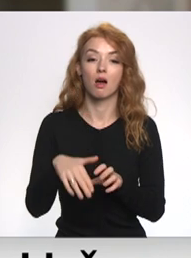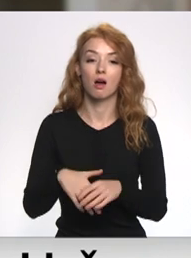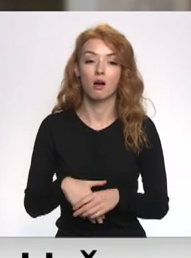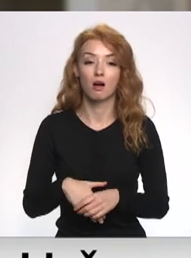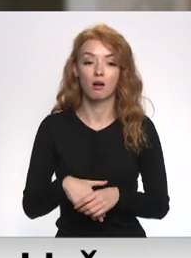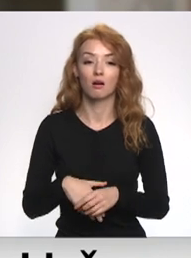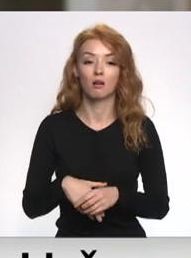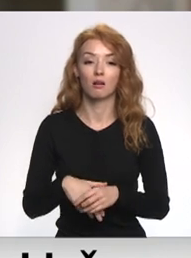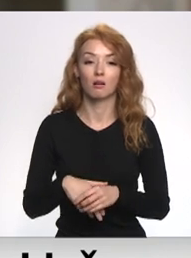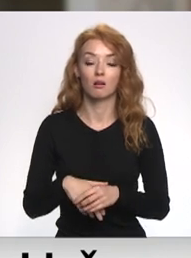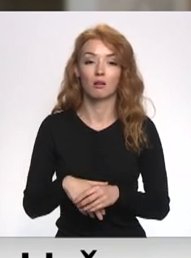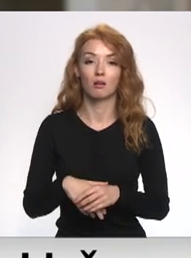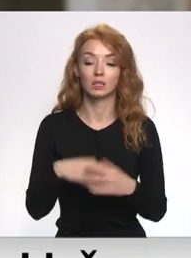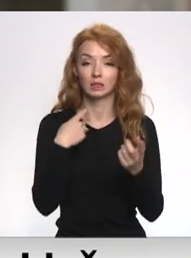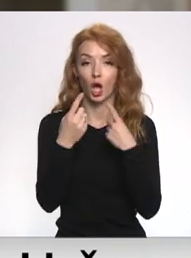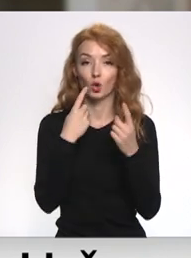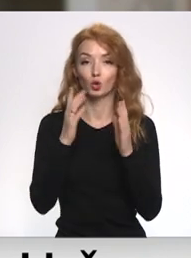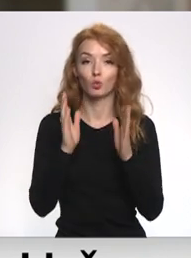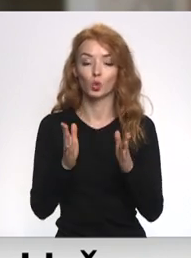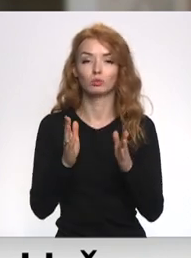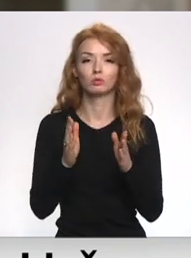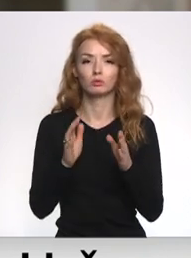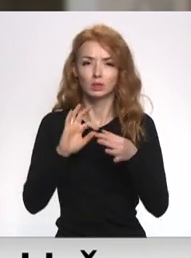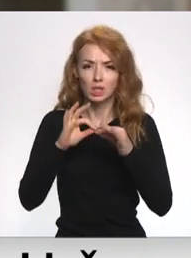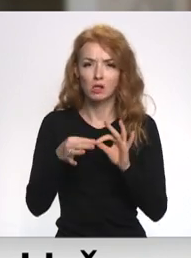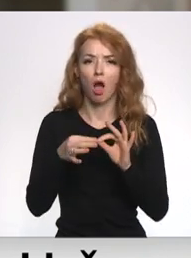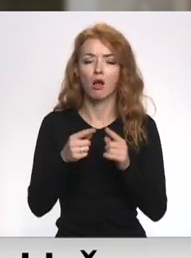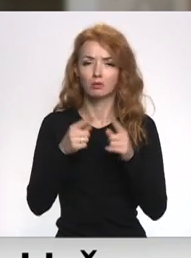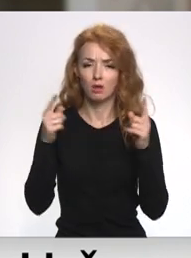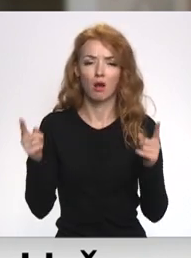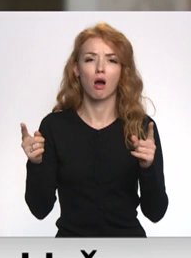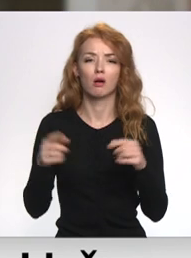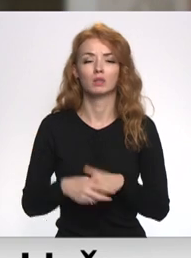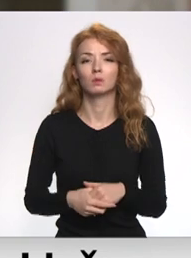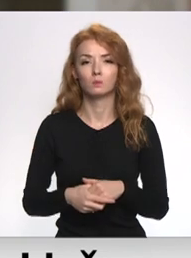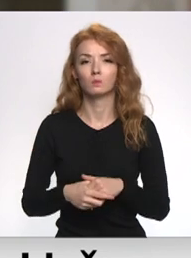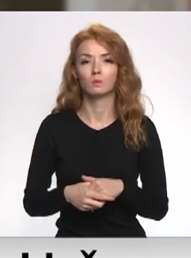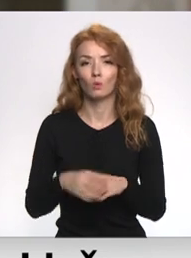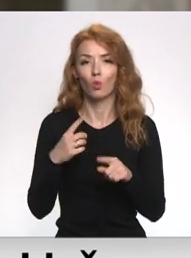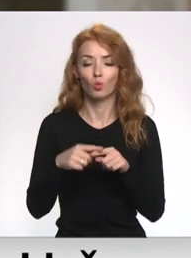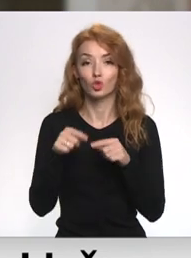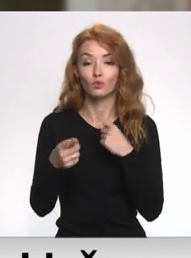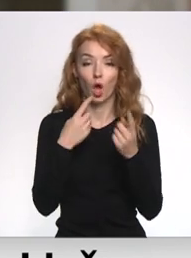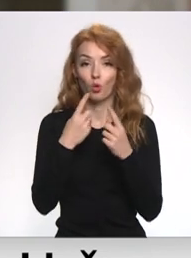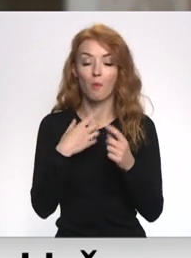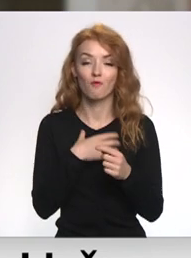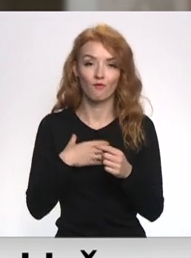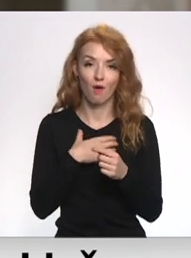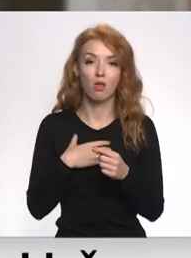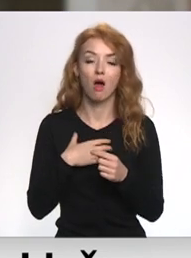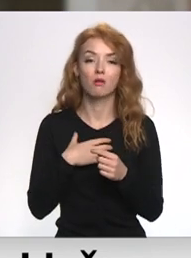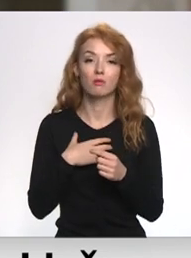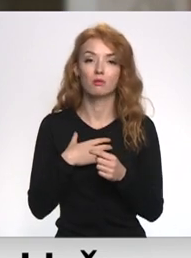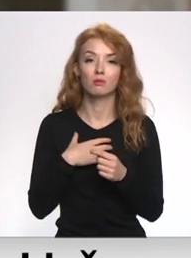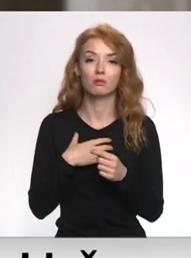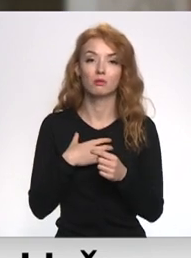šajā nedēļā sarunas būs tādas padziļinātākas un garākas, un šīm sarunām jau vajadzētu vairāk vai mazāk, tā